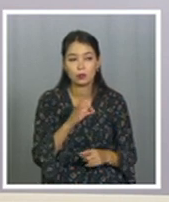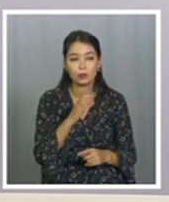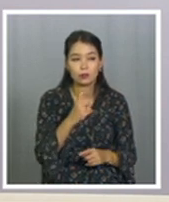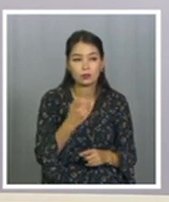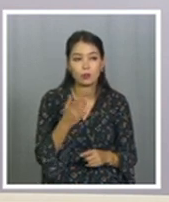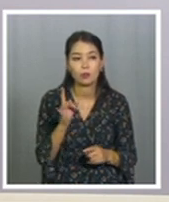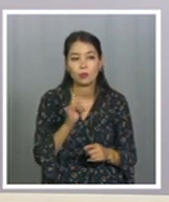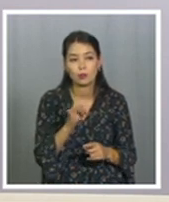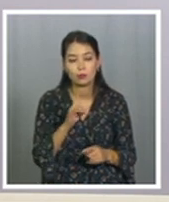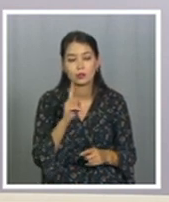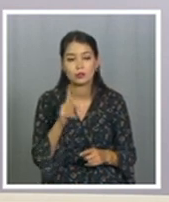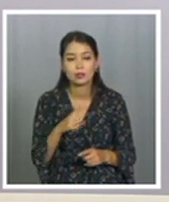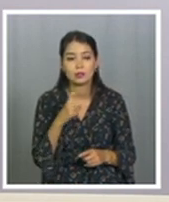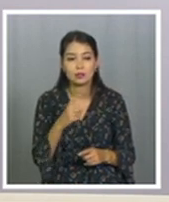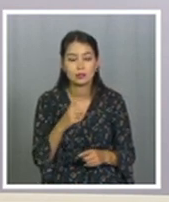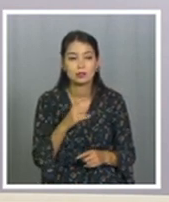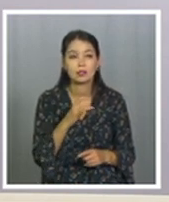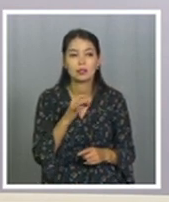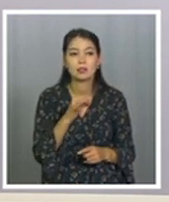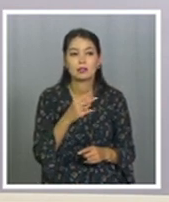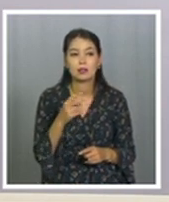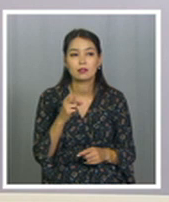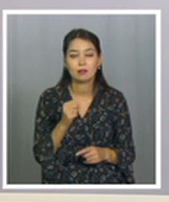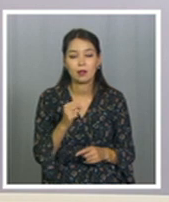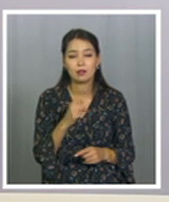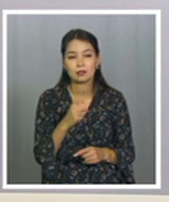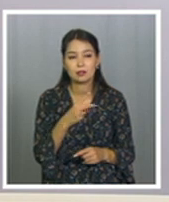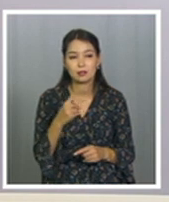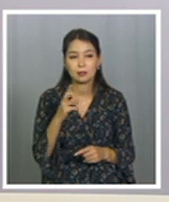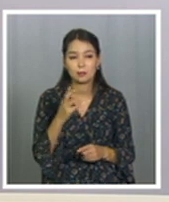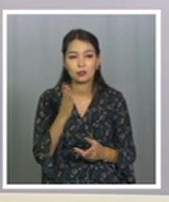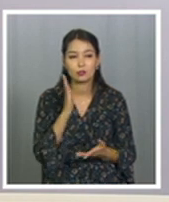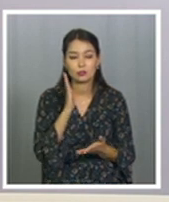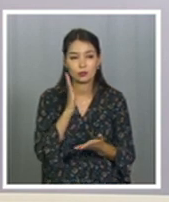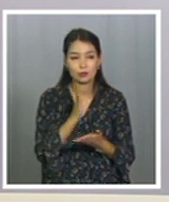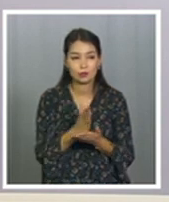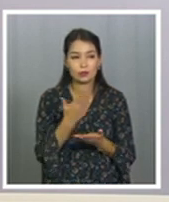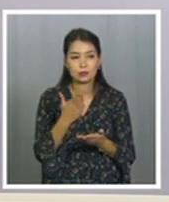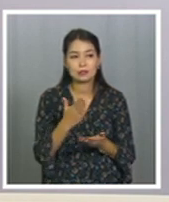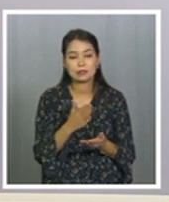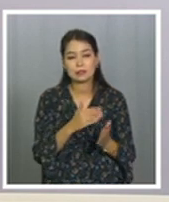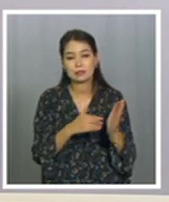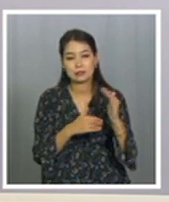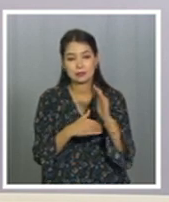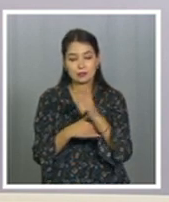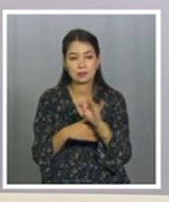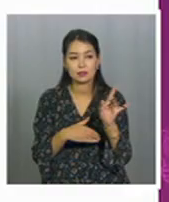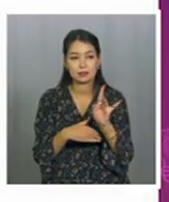осымен, және X-тен A, X-тен B түзулермен шектелген қисық сызықты трапецияның